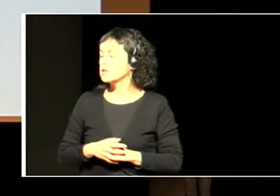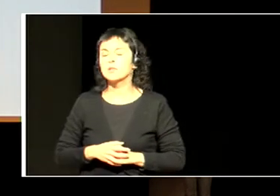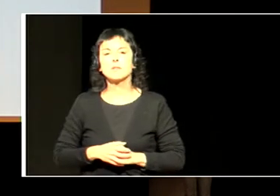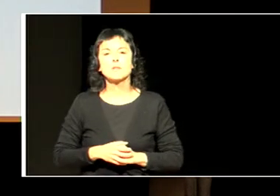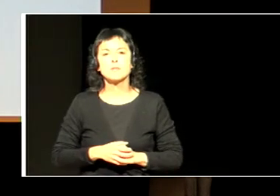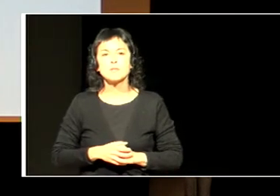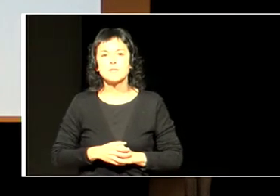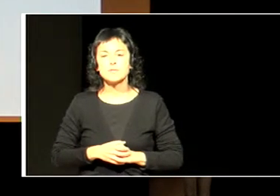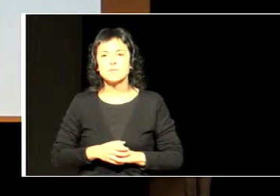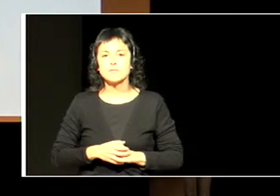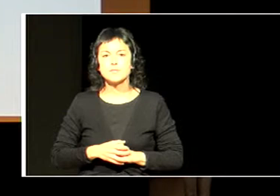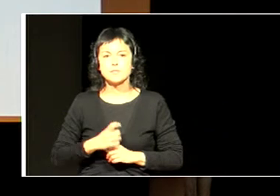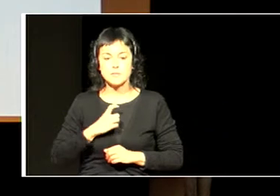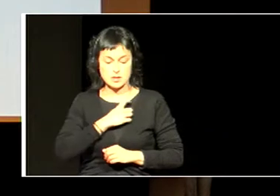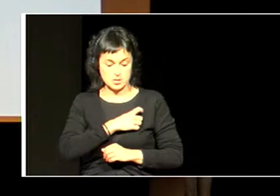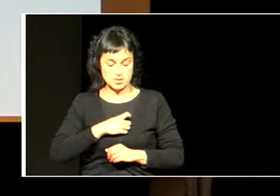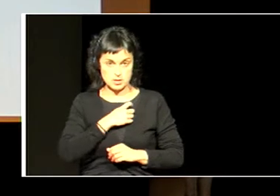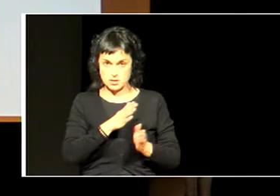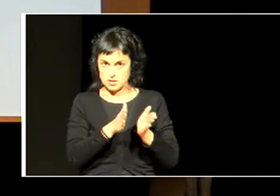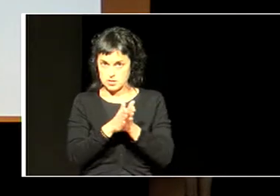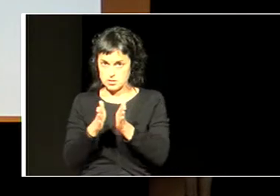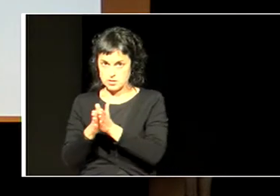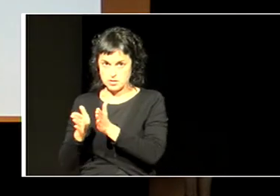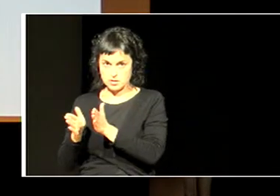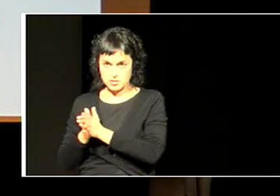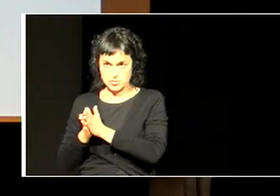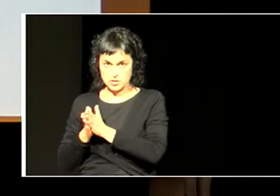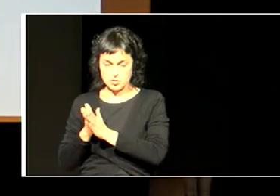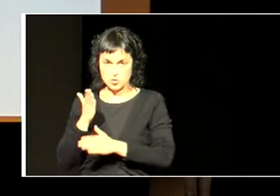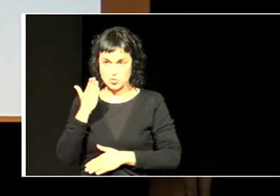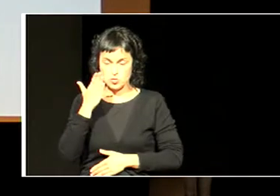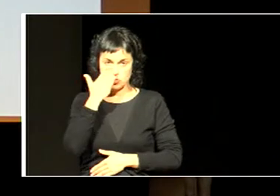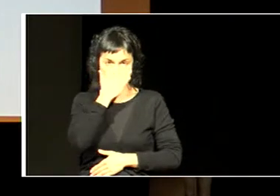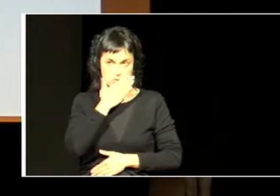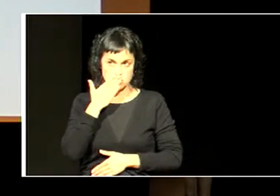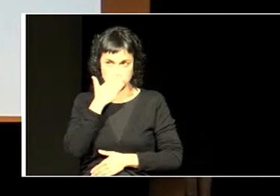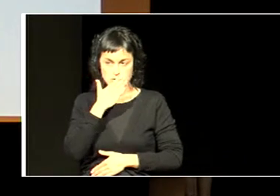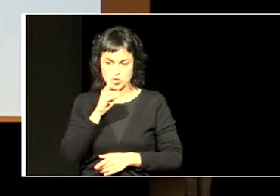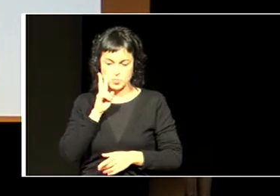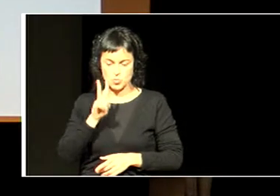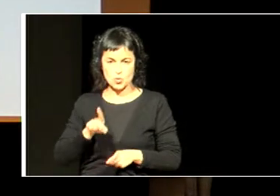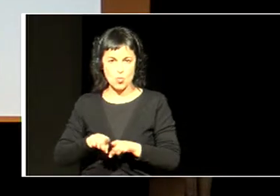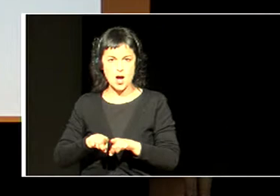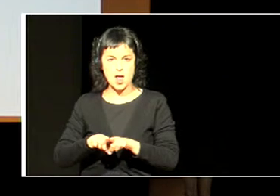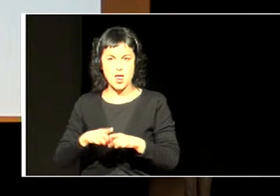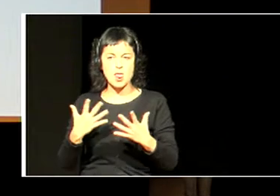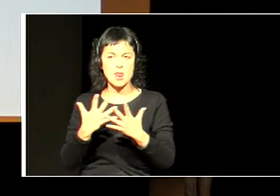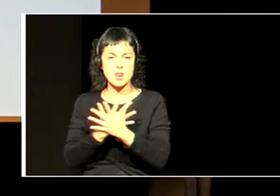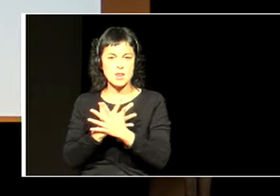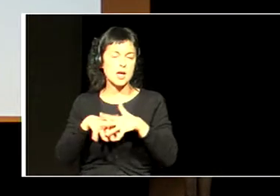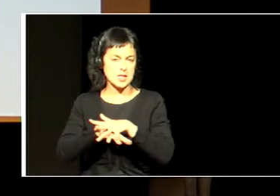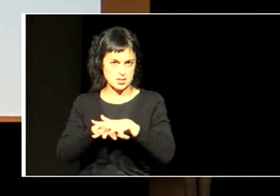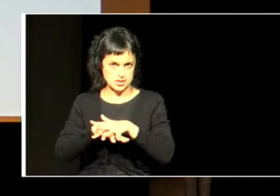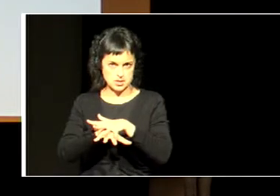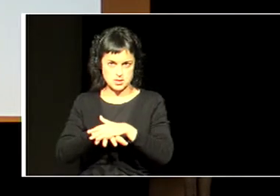da, batzordekideak agertzen dira ikastetxean, basaren moduan. Beraiek eskaintzen dute